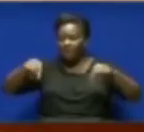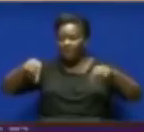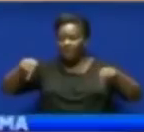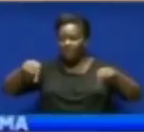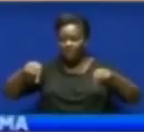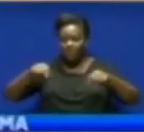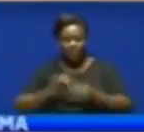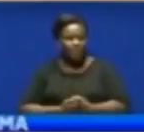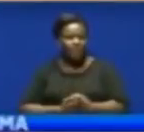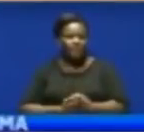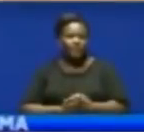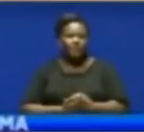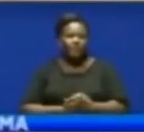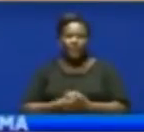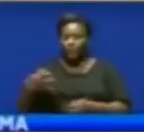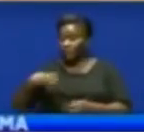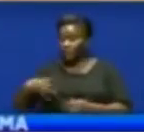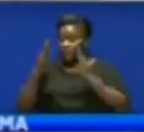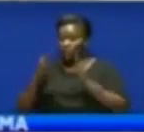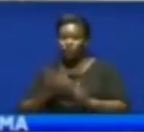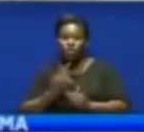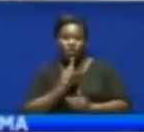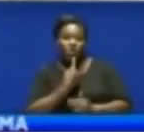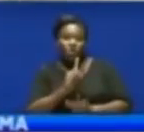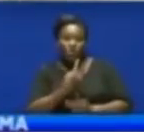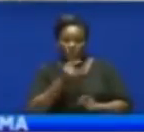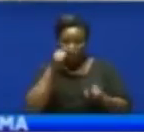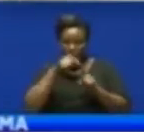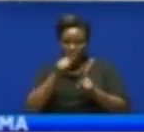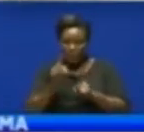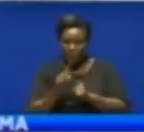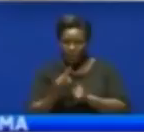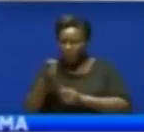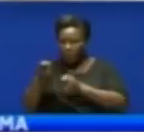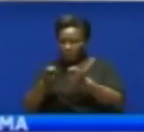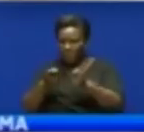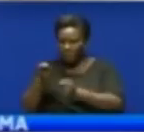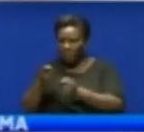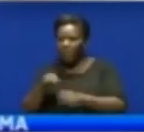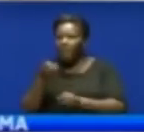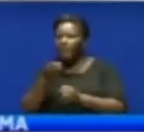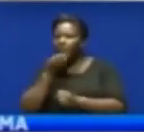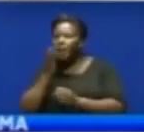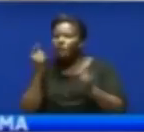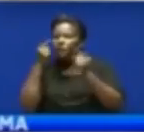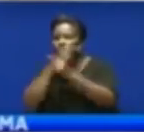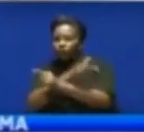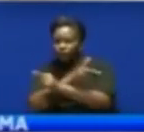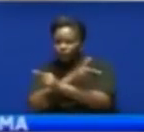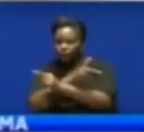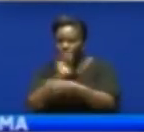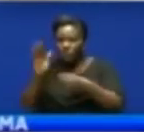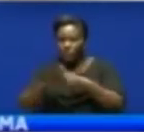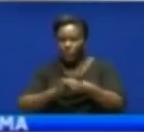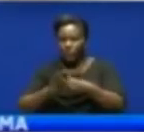Waziri Mkuu Kassim Majaliwa ametoa agizo hilo ili kudhibiti upotoshwaji na utoaji holela wa taarifa kuhusu